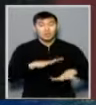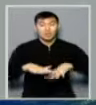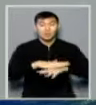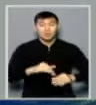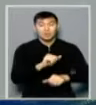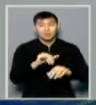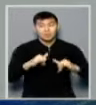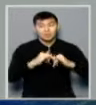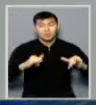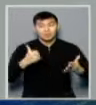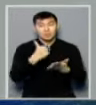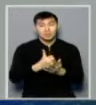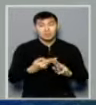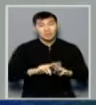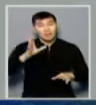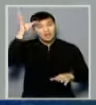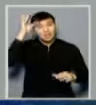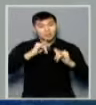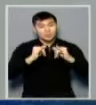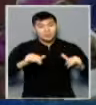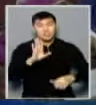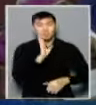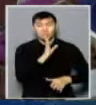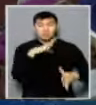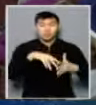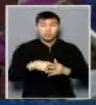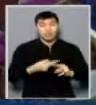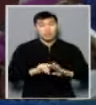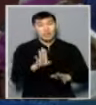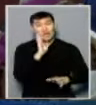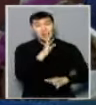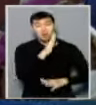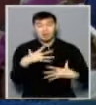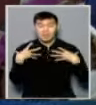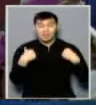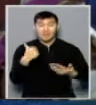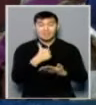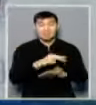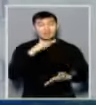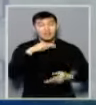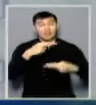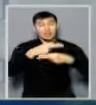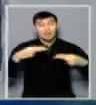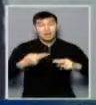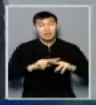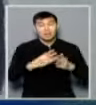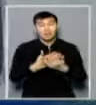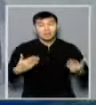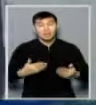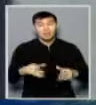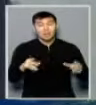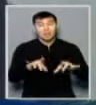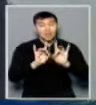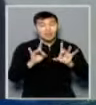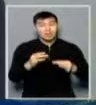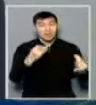тұрақты дамуының негізі, ғылымды дамытудағы әйелдер ролі, ана мен бала денсаулығы басты назарда тақырыптарында спикерлердің